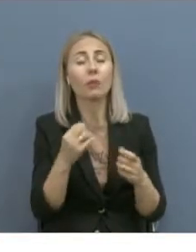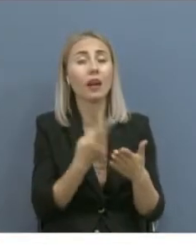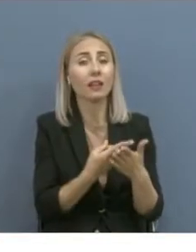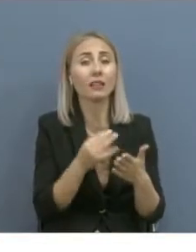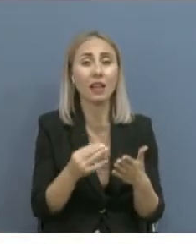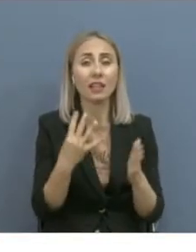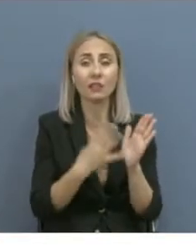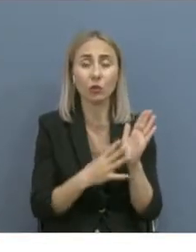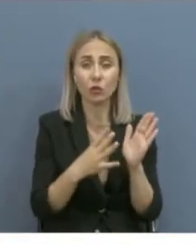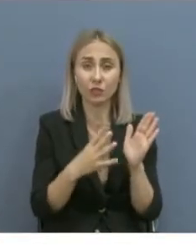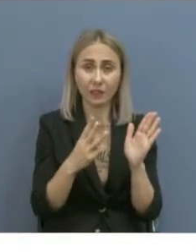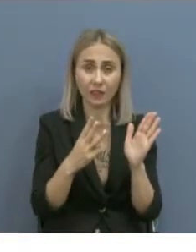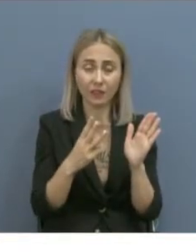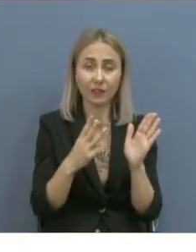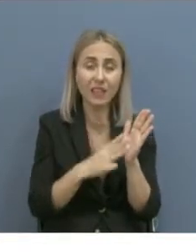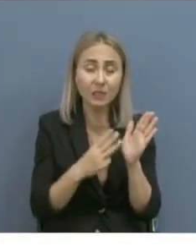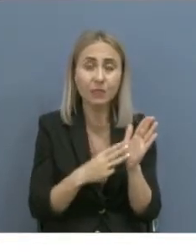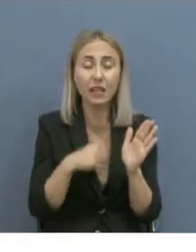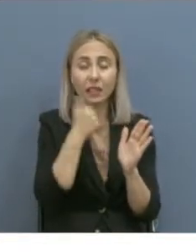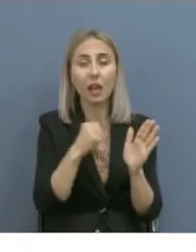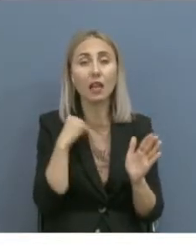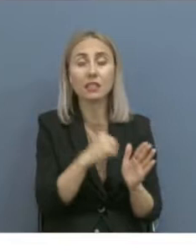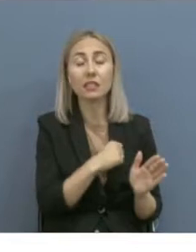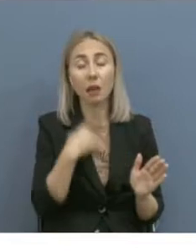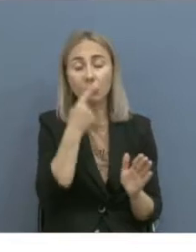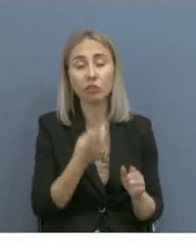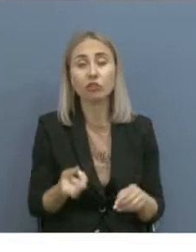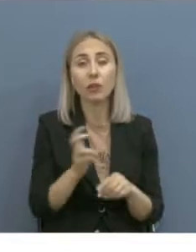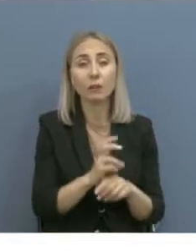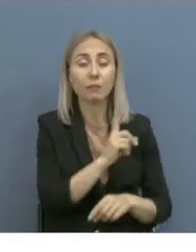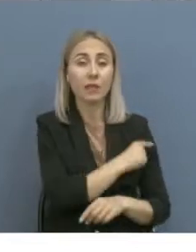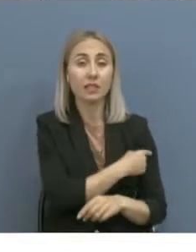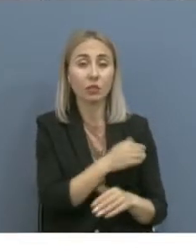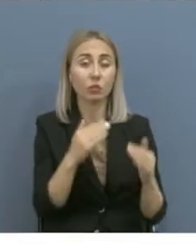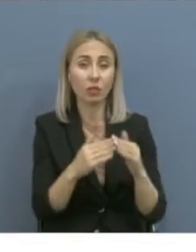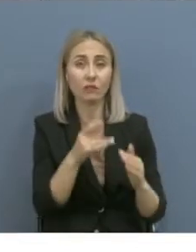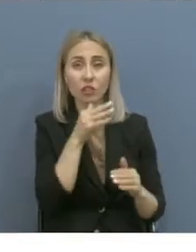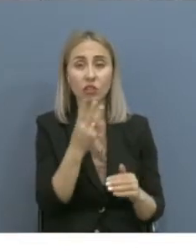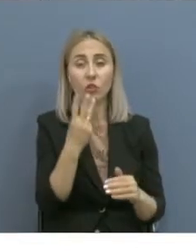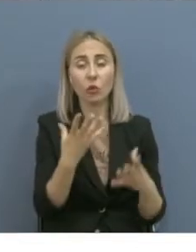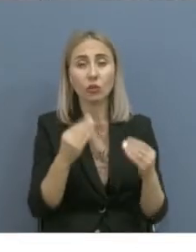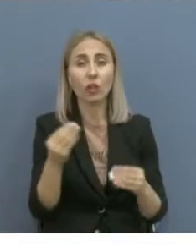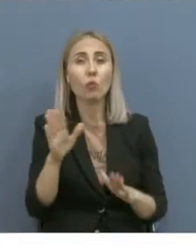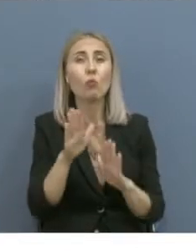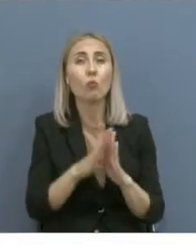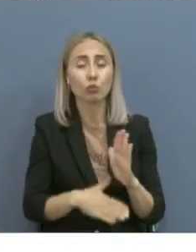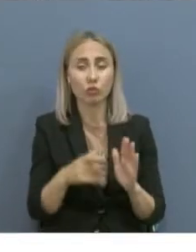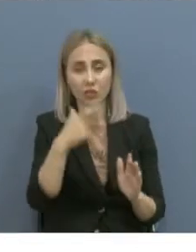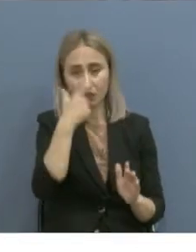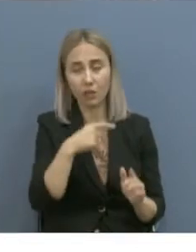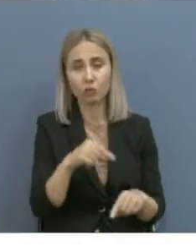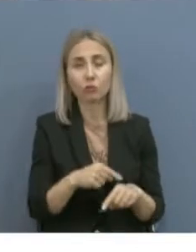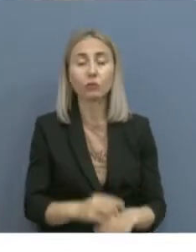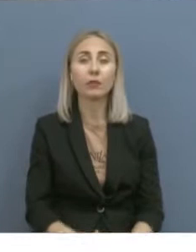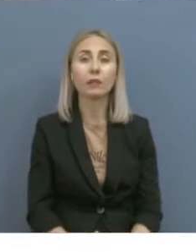жылғы азамат емдеу мекемесіне өзі келген. 3 күннің ішінде жағдайы күрт нашарлап кетті. Аймақтық кәсіпкерлер палатасының жетекшілері де